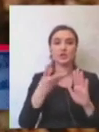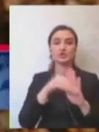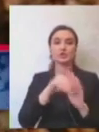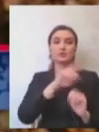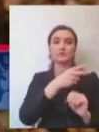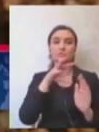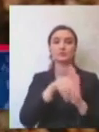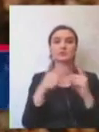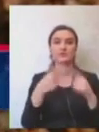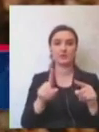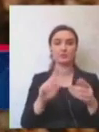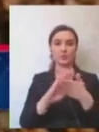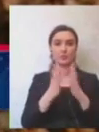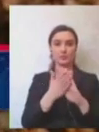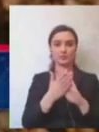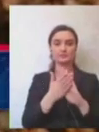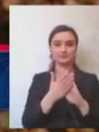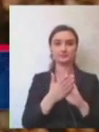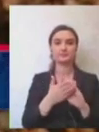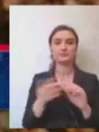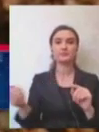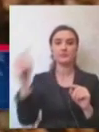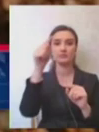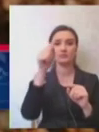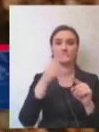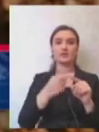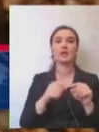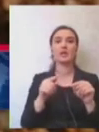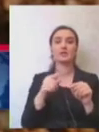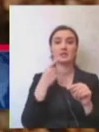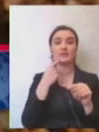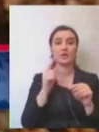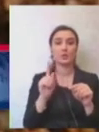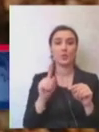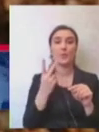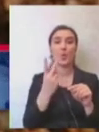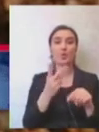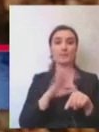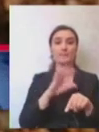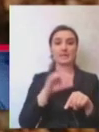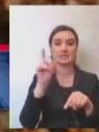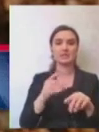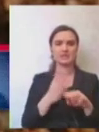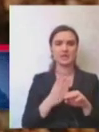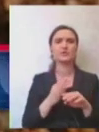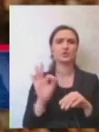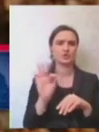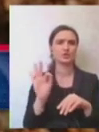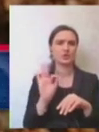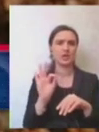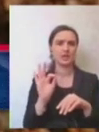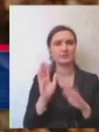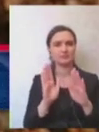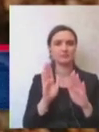მდგომარეობასთანაც დაკავშირებითაც გააკეთა განცხადება და აღნიშნა, რომ ორ პაციენტს აქვს შედარებით მძიმე პნევმონია,